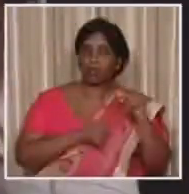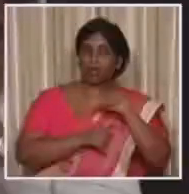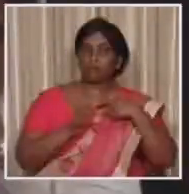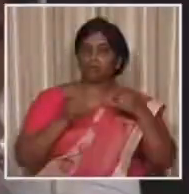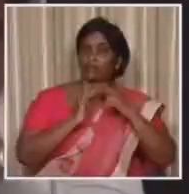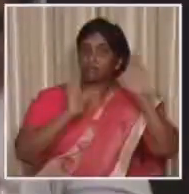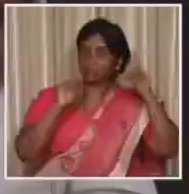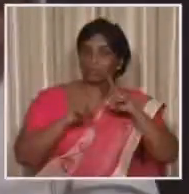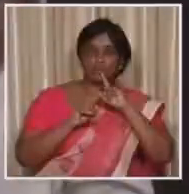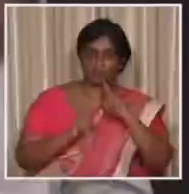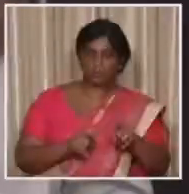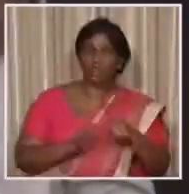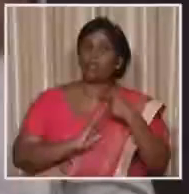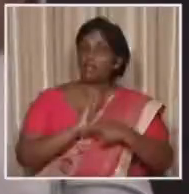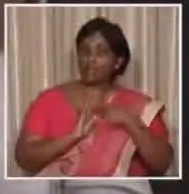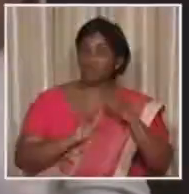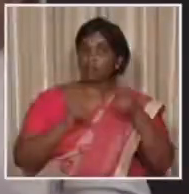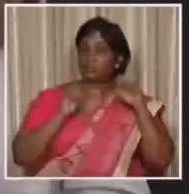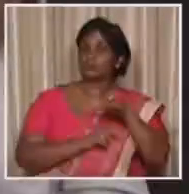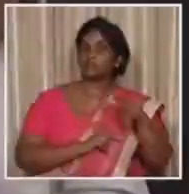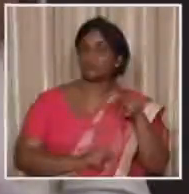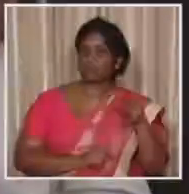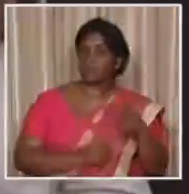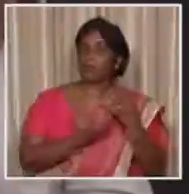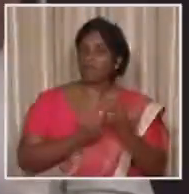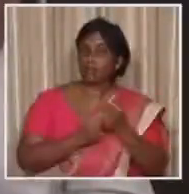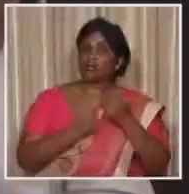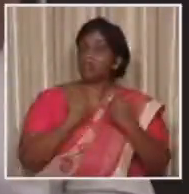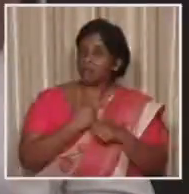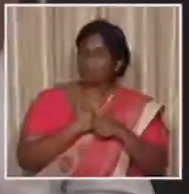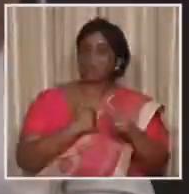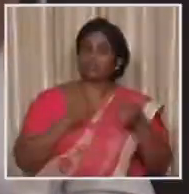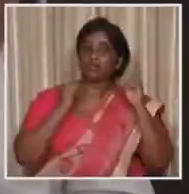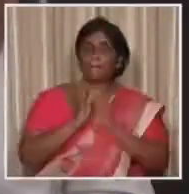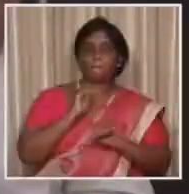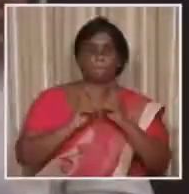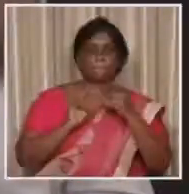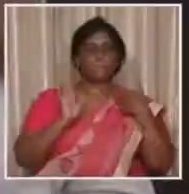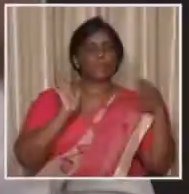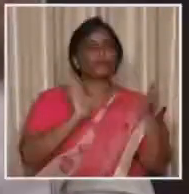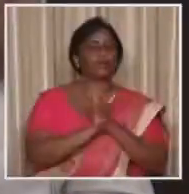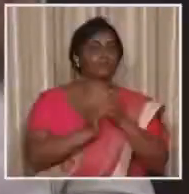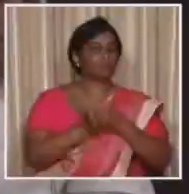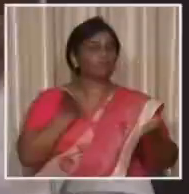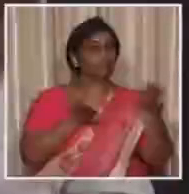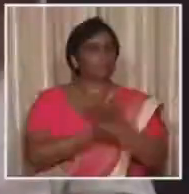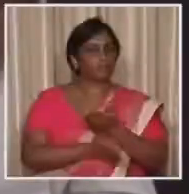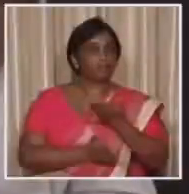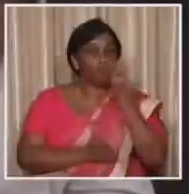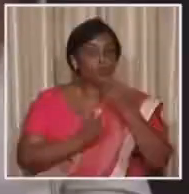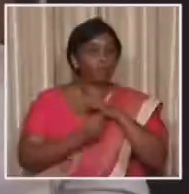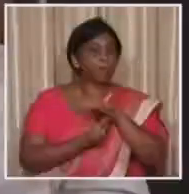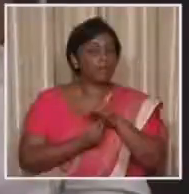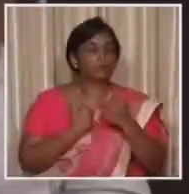ඔක්කොටම ආරාධනා කරලා තියෙනවා ලංකාවේ තියෙන ක්‍රීඩාංගන අරගෙන මේන්ටේන් කරන්න ක්‍රීඩා අමාත්‍යංශයත් එක්ක අග්‍රීමෙන්ට් එකට එන්න පුළුවන් පසුබිම